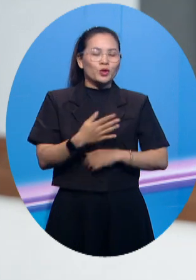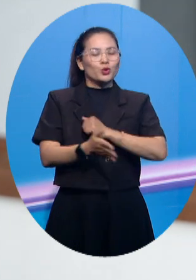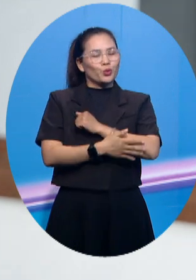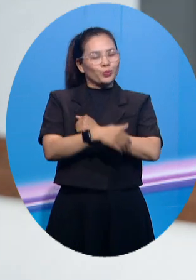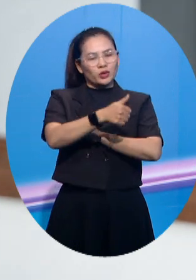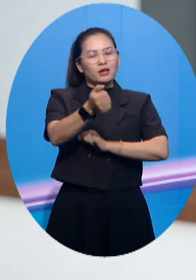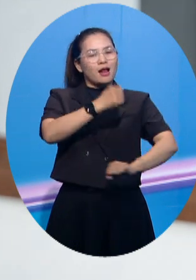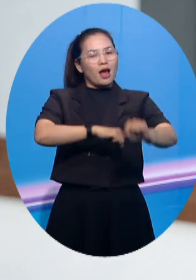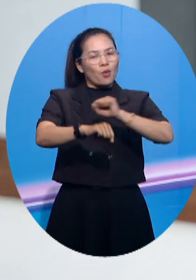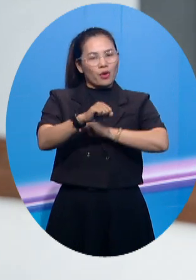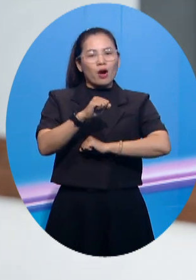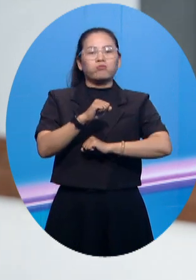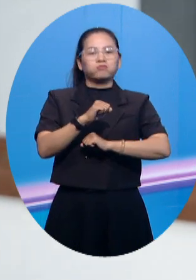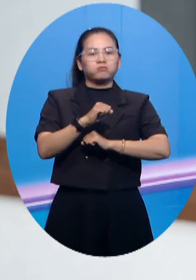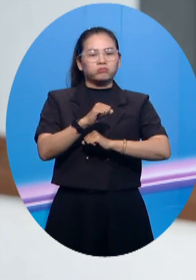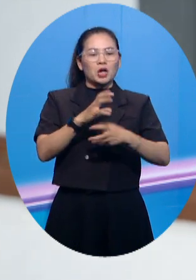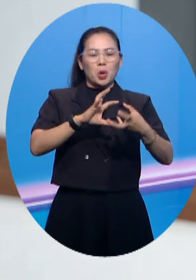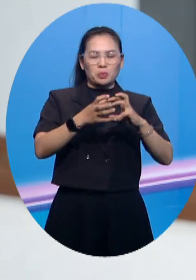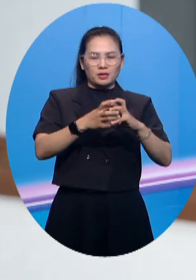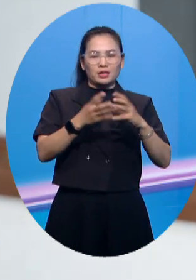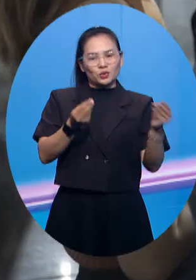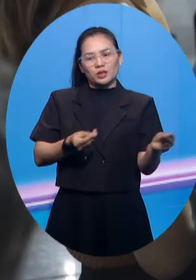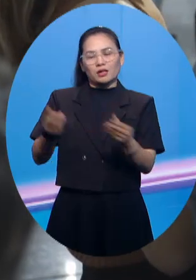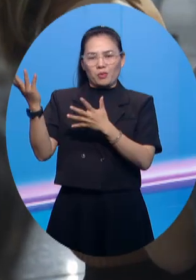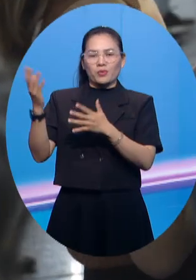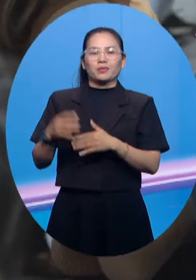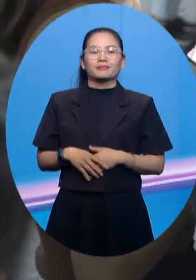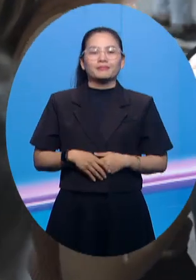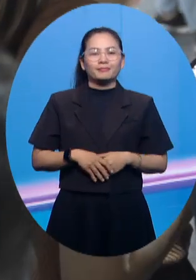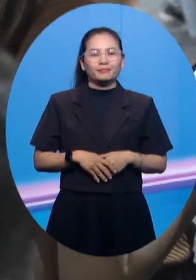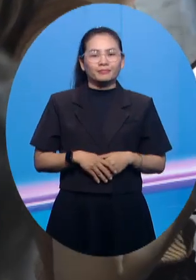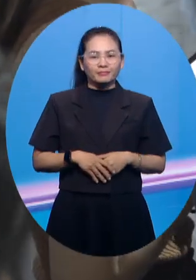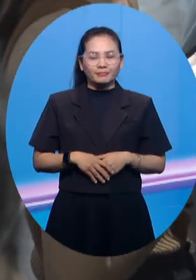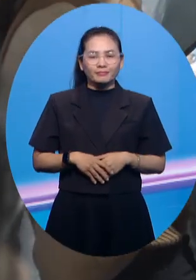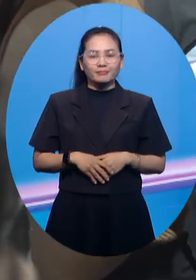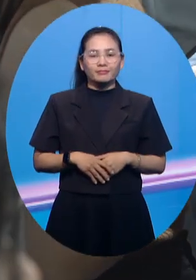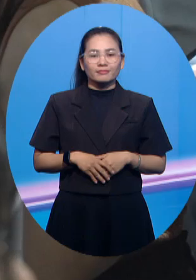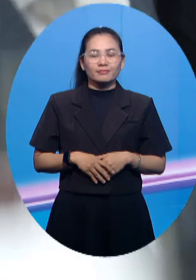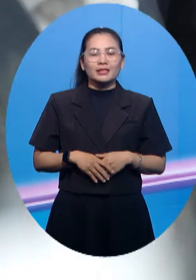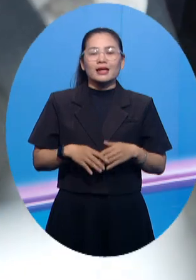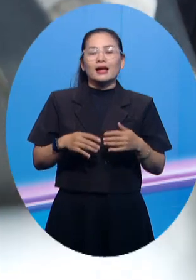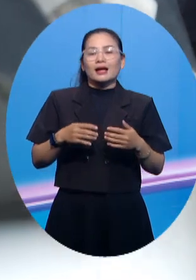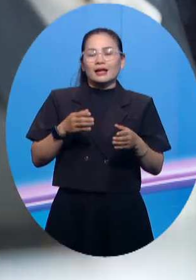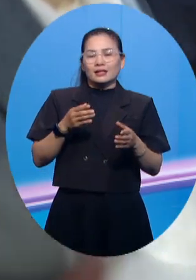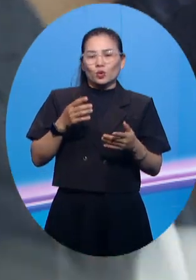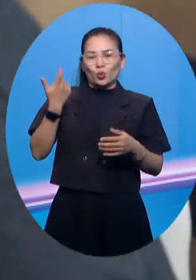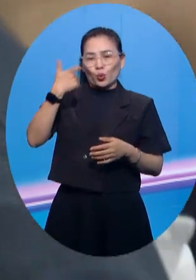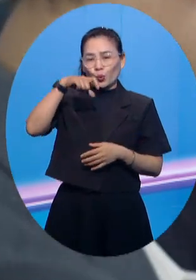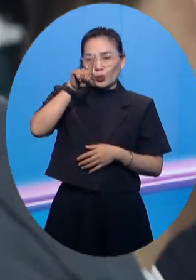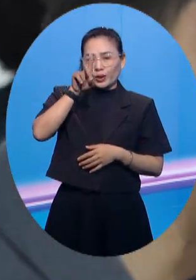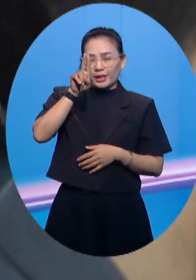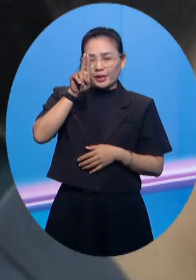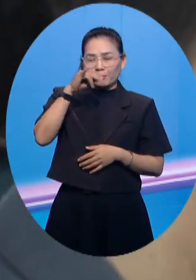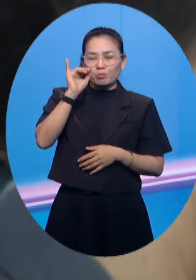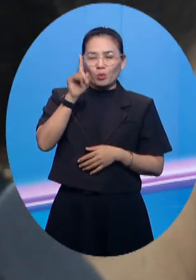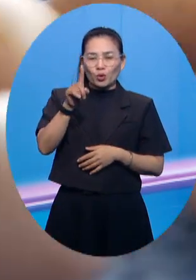động của tất cả các công ty mà xuất khẩu được. Theo thông tin từ ngành nông nghiệp, quý 1 năm